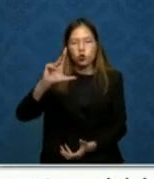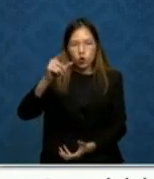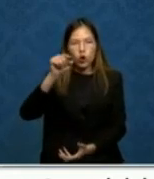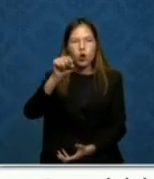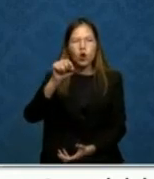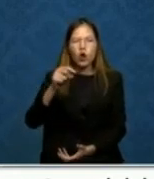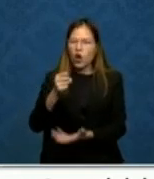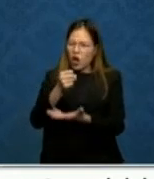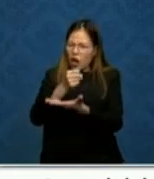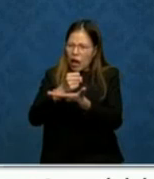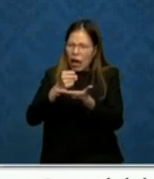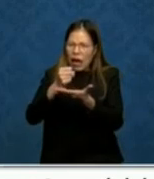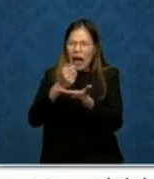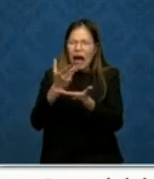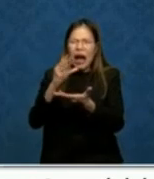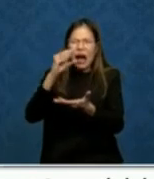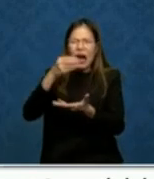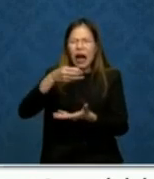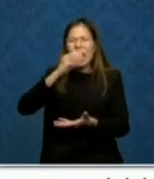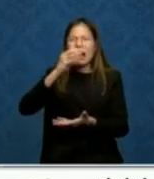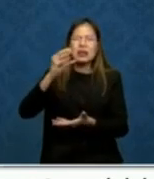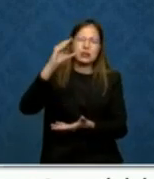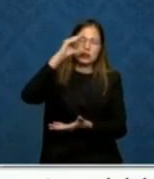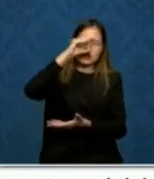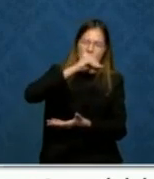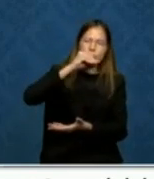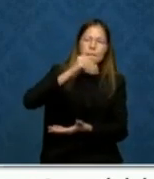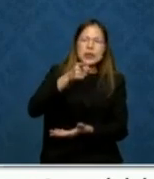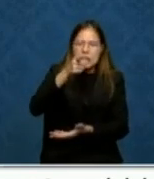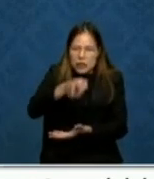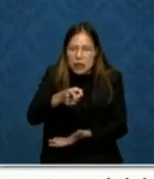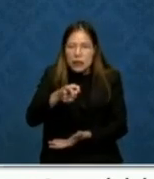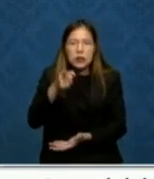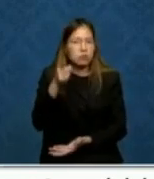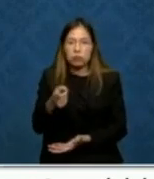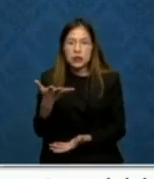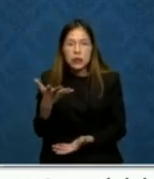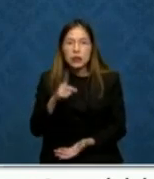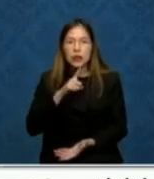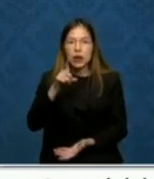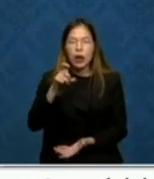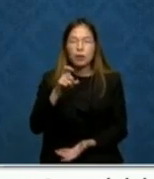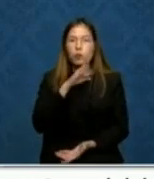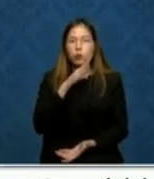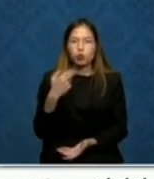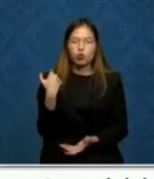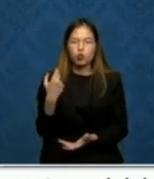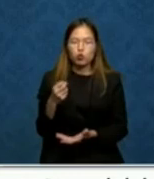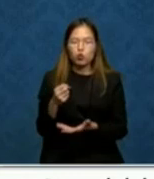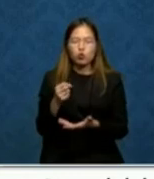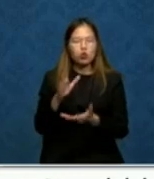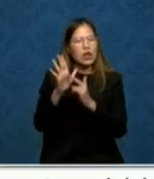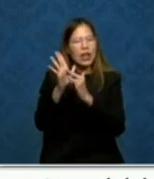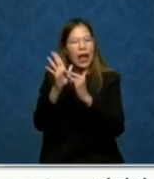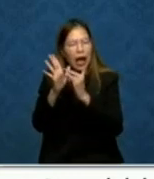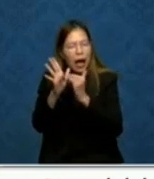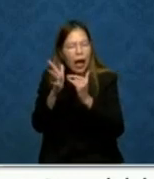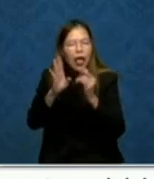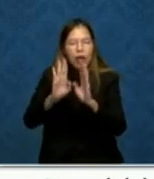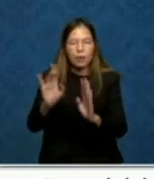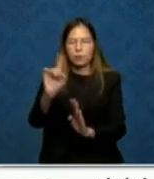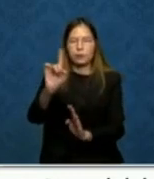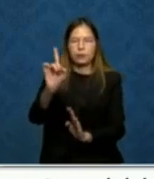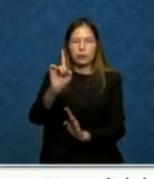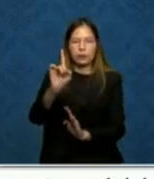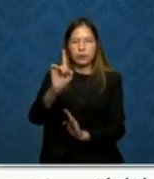านอนหลับที่เขาโดนไปเนี่ยเป็นยานอนหลับจริงหรือไม่และเป็นยาชนิดใดสิ่งสำ